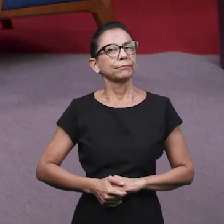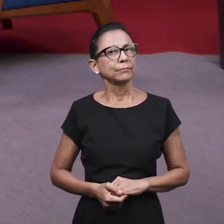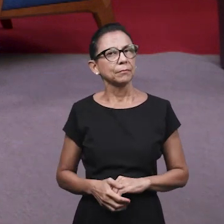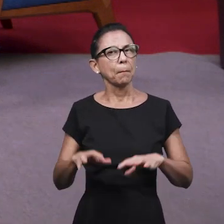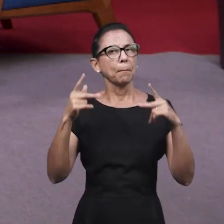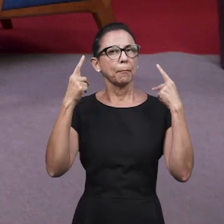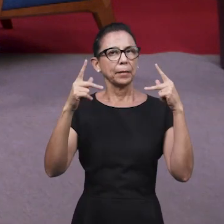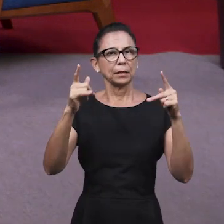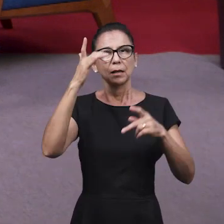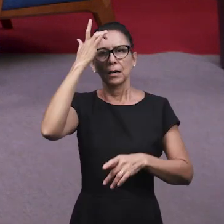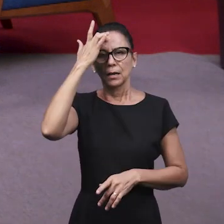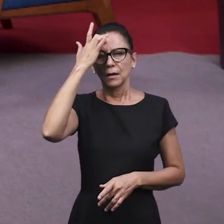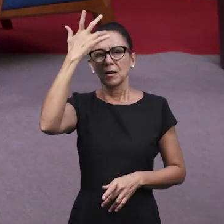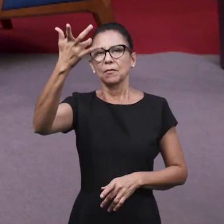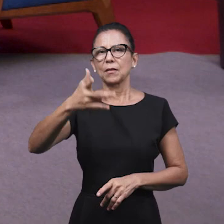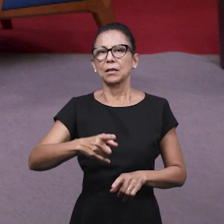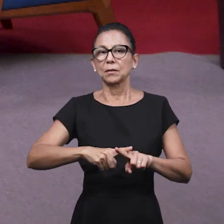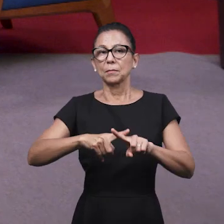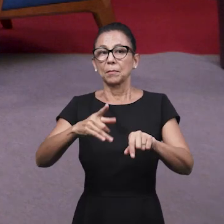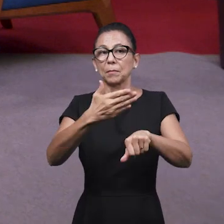vivre.